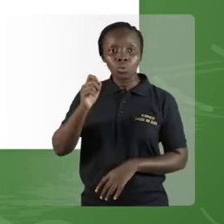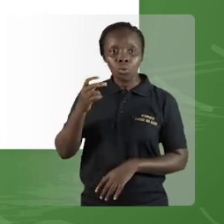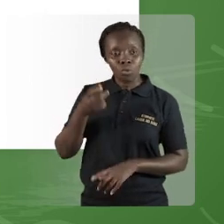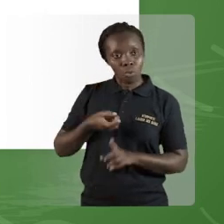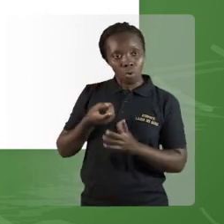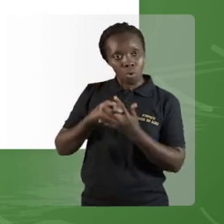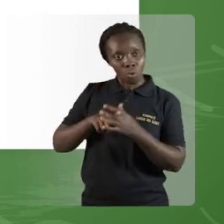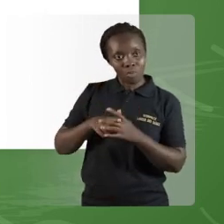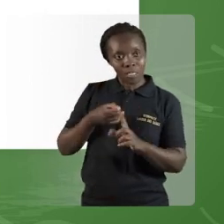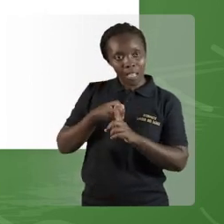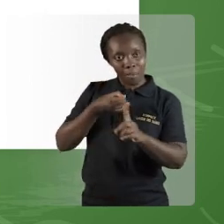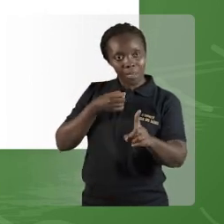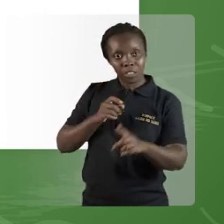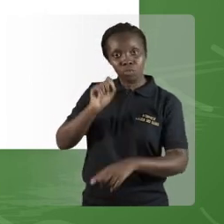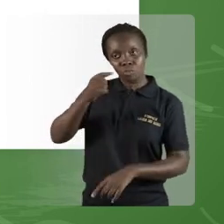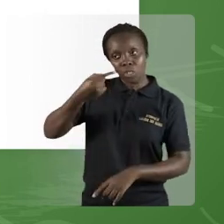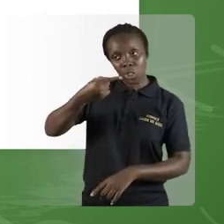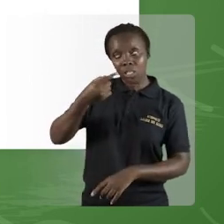G.